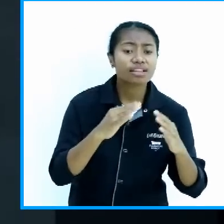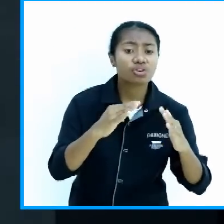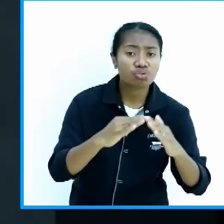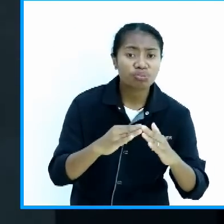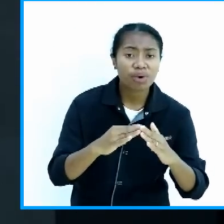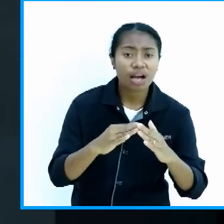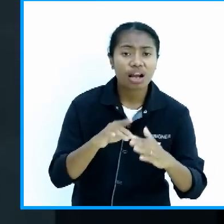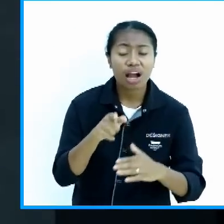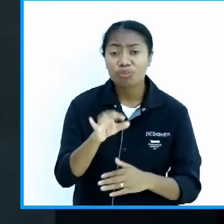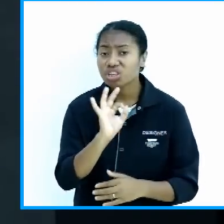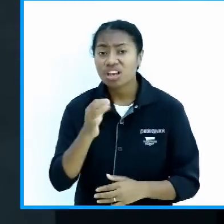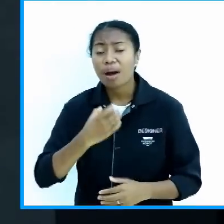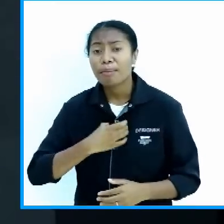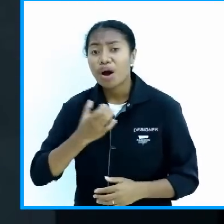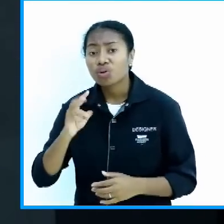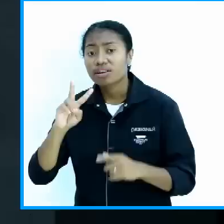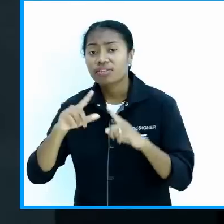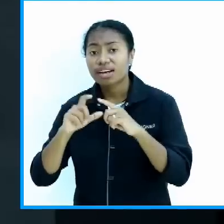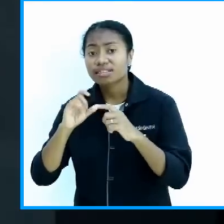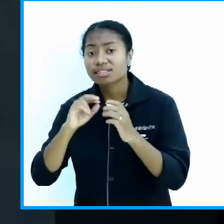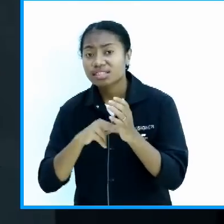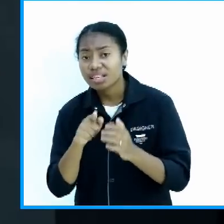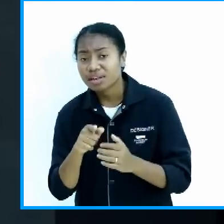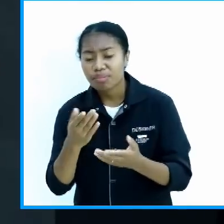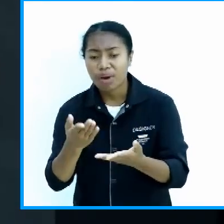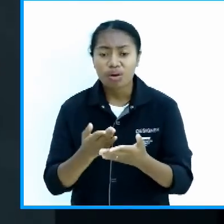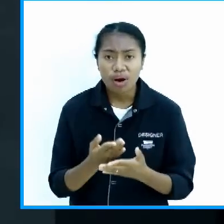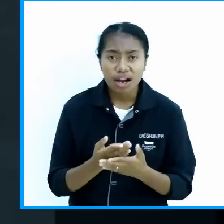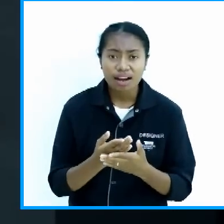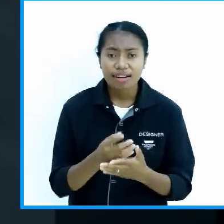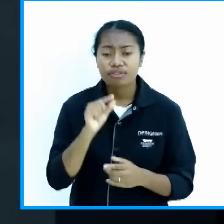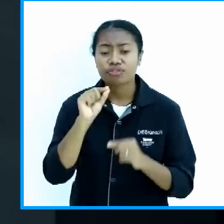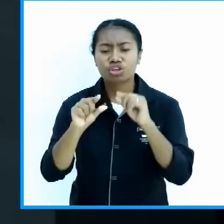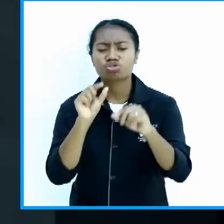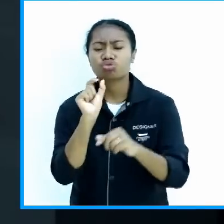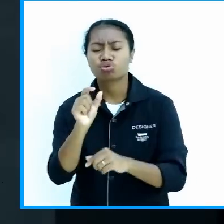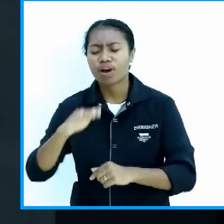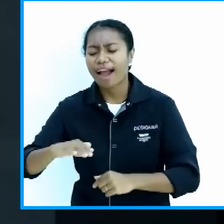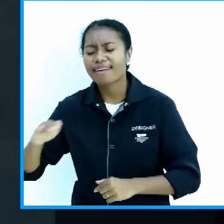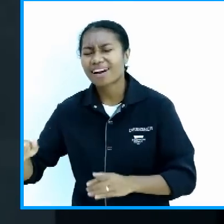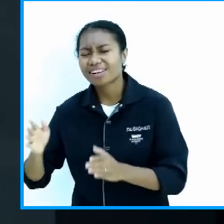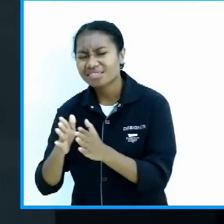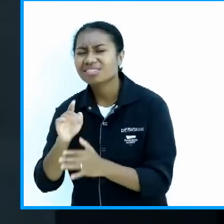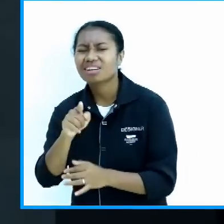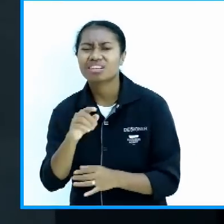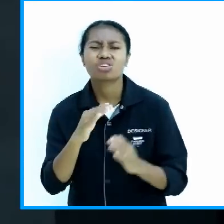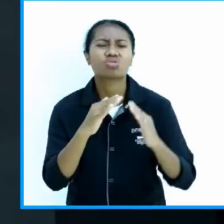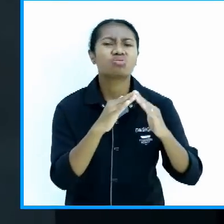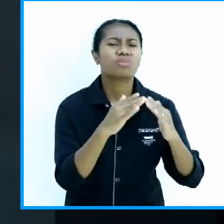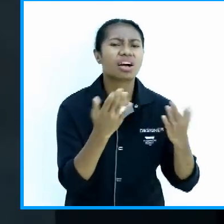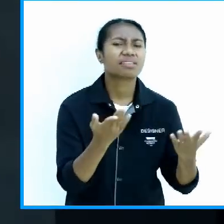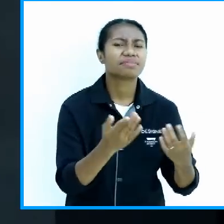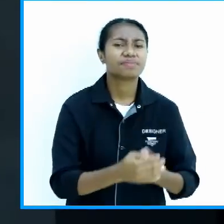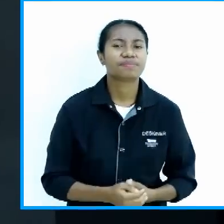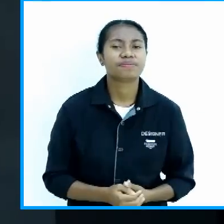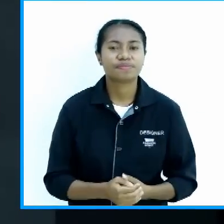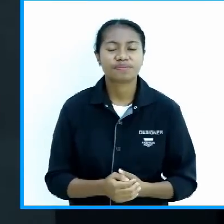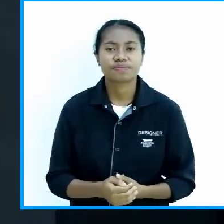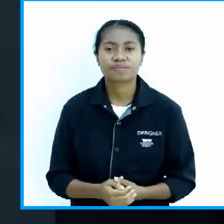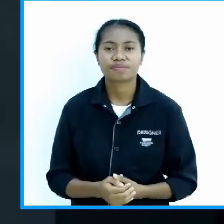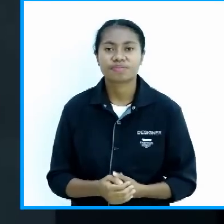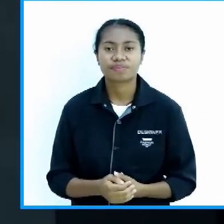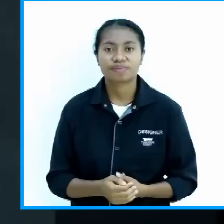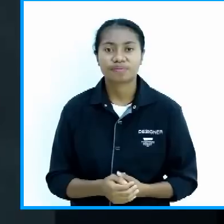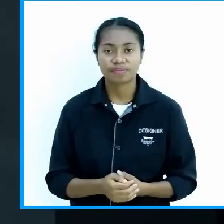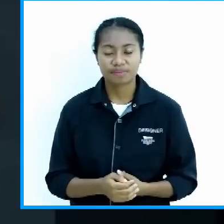Kamu tidak mau divaksin, kamu bawa virus buat anakmu mungkin yang masih kecil di rumah. Dan saya percaya agama manapun tidak ada yang mengajarkan kita